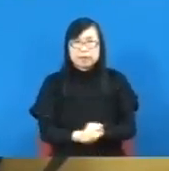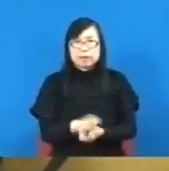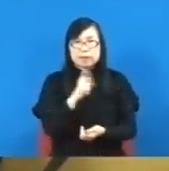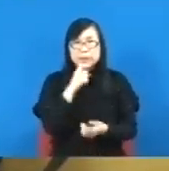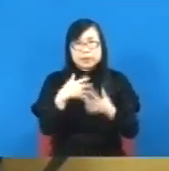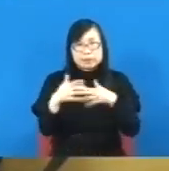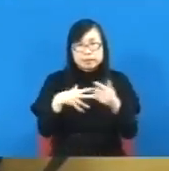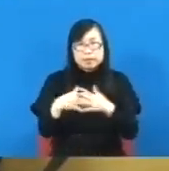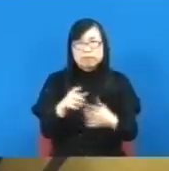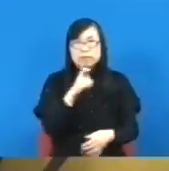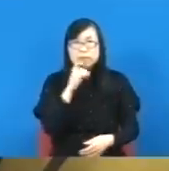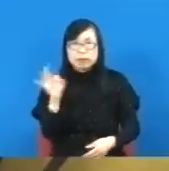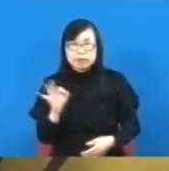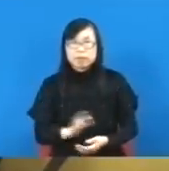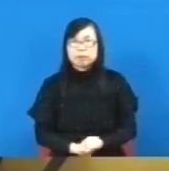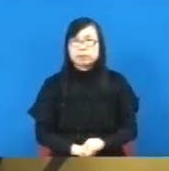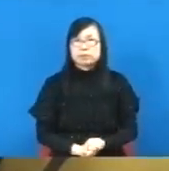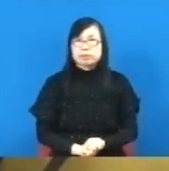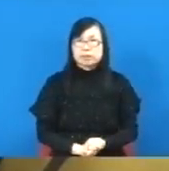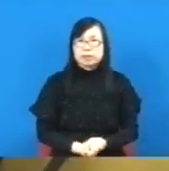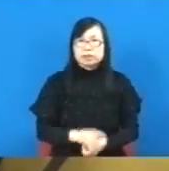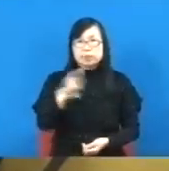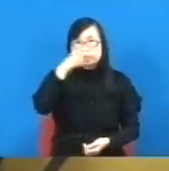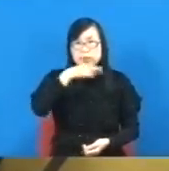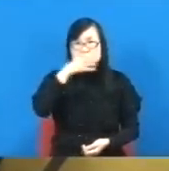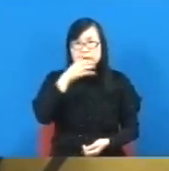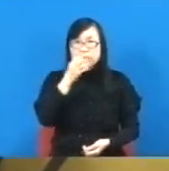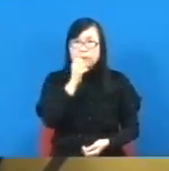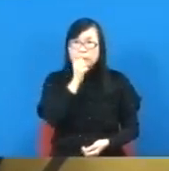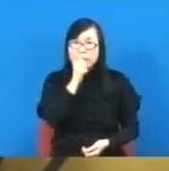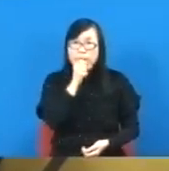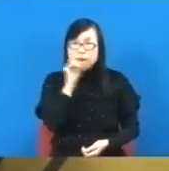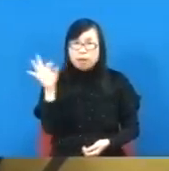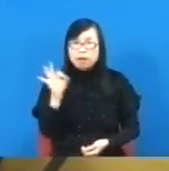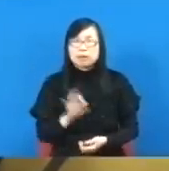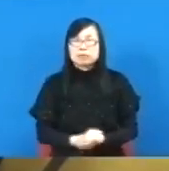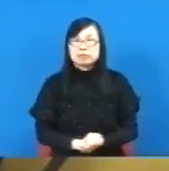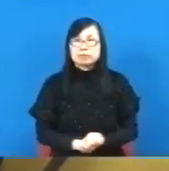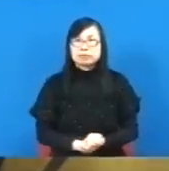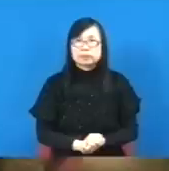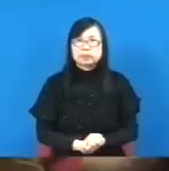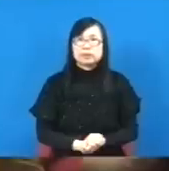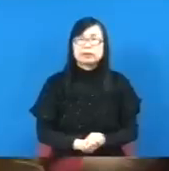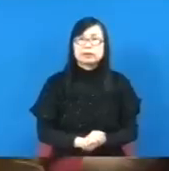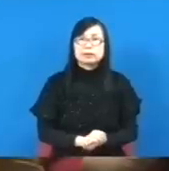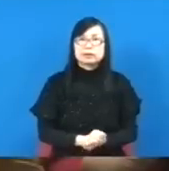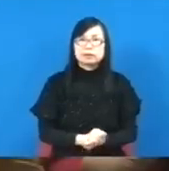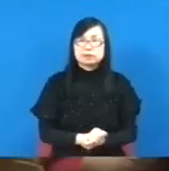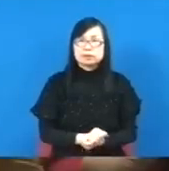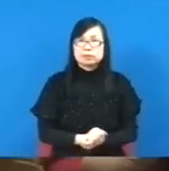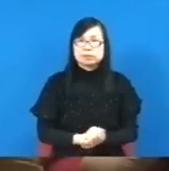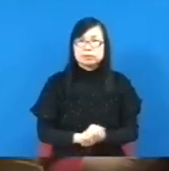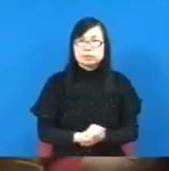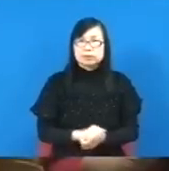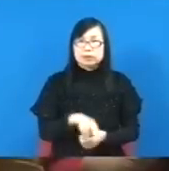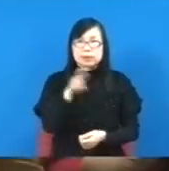啊？啊！ 打到你成村 有 沒 有 藥 性 啊？ 係咪啊？偉哥，呢啲咪隱惡揚善咯、啊？你真係